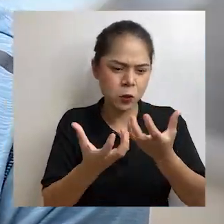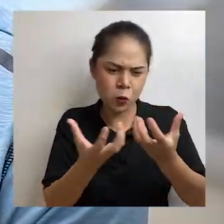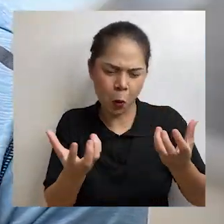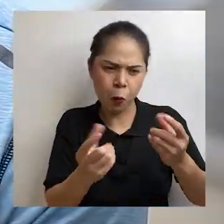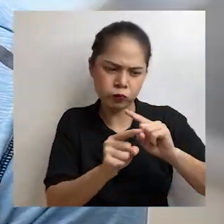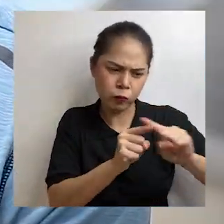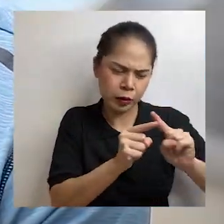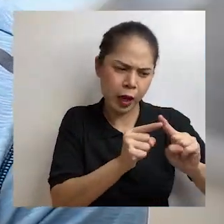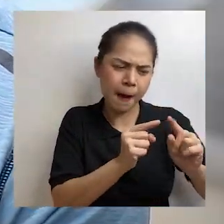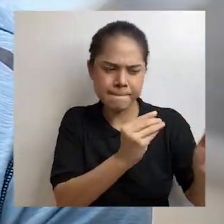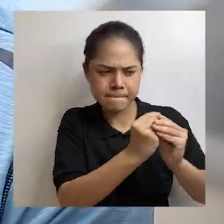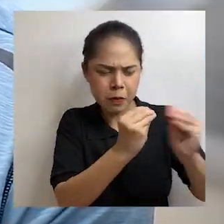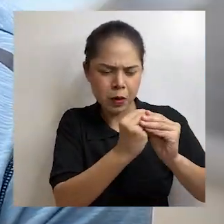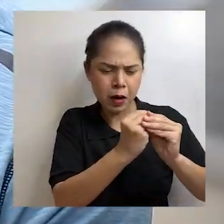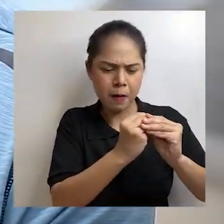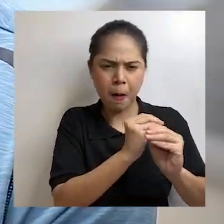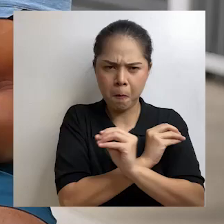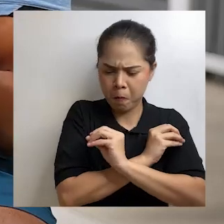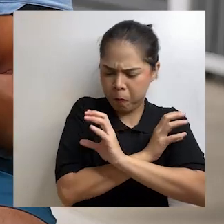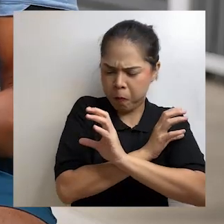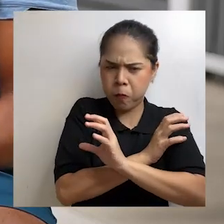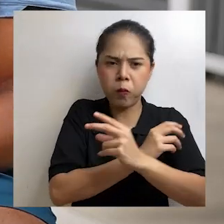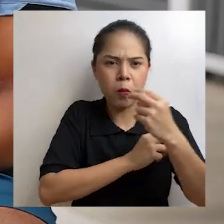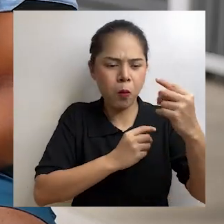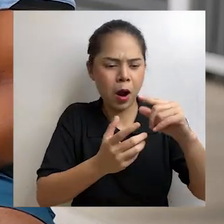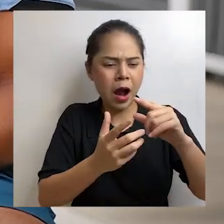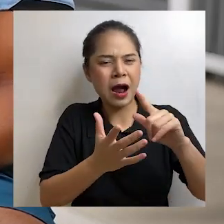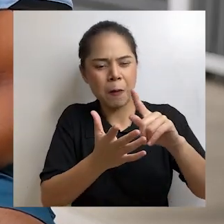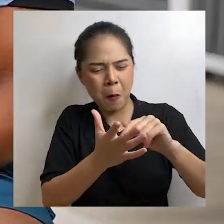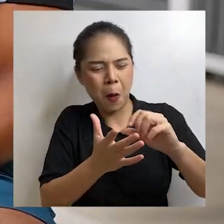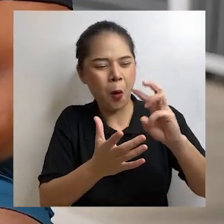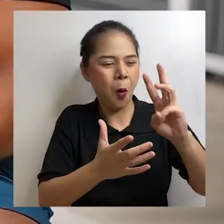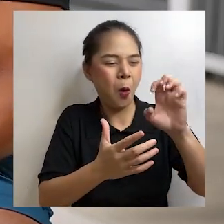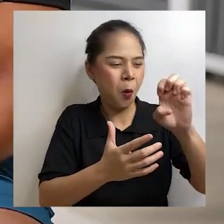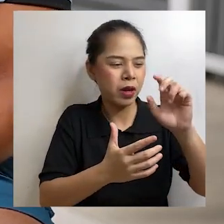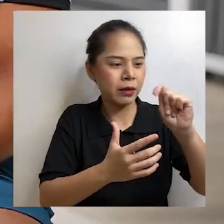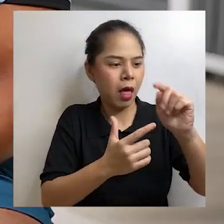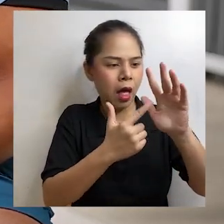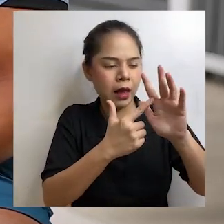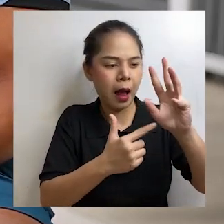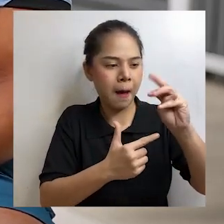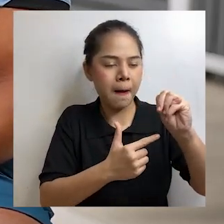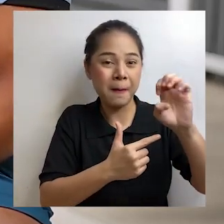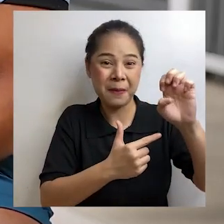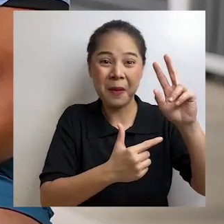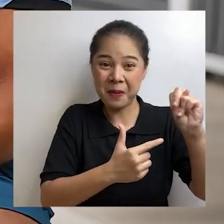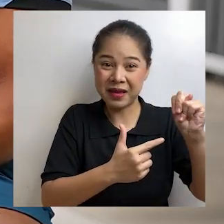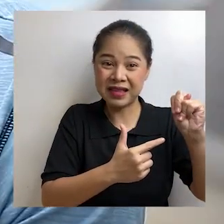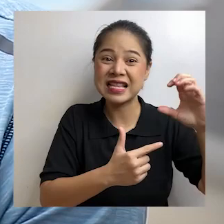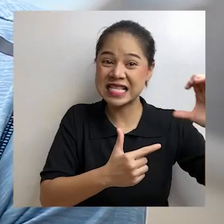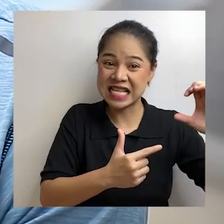เพิ่มในการบำรุงกล้ามเนื้อเกี่ยวกับวิตามินซีทำให้กล้ามเนื้อเนี่ยมีการรีคัฟเวอรี่ที่ไว